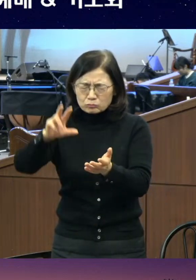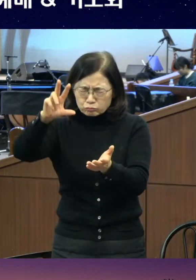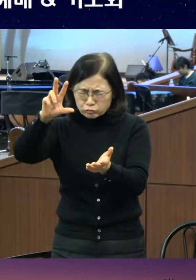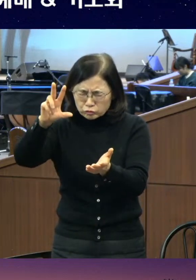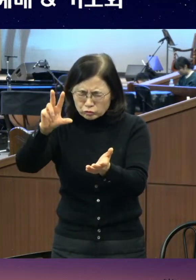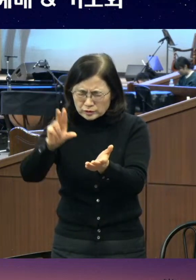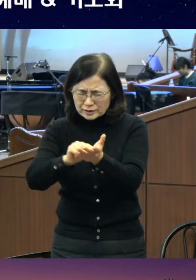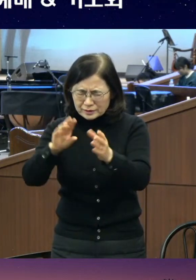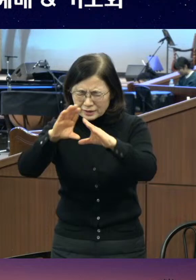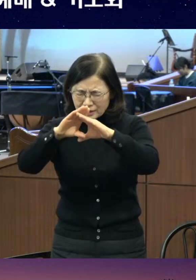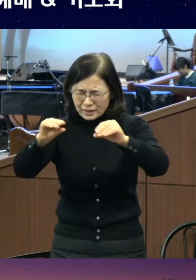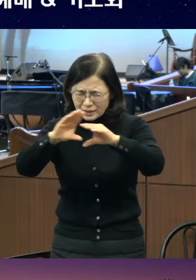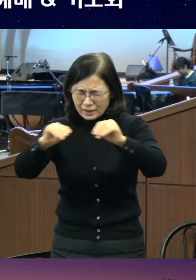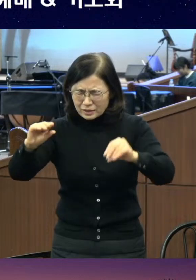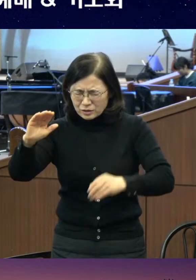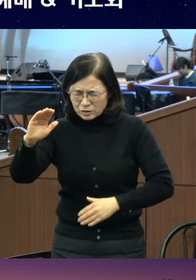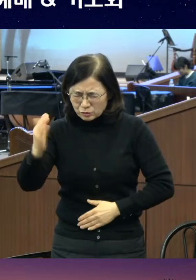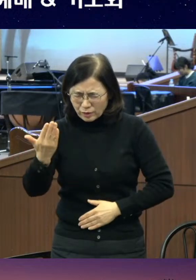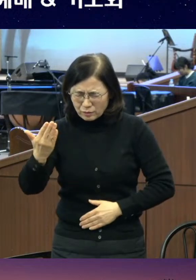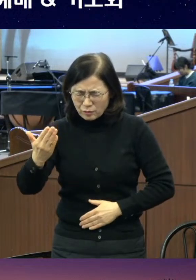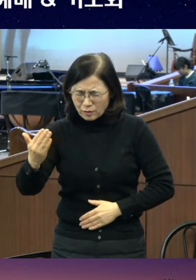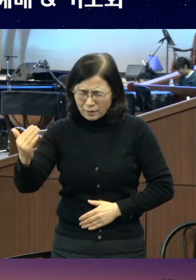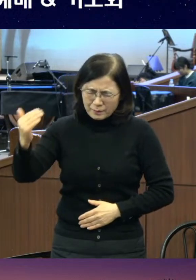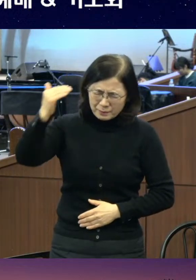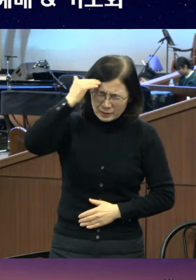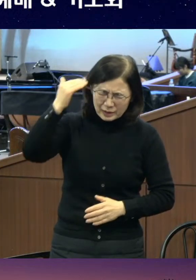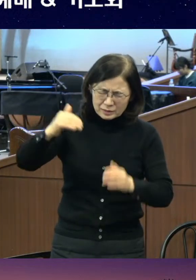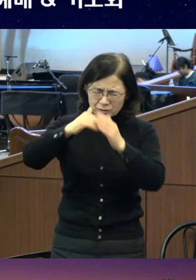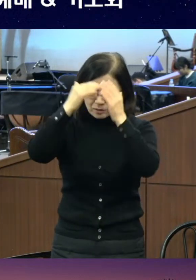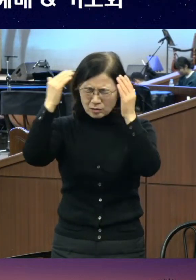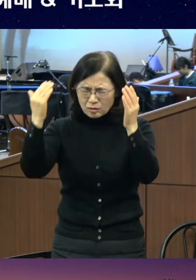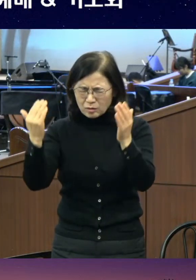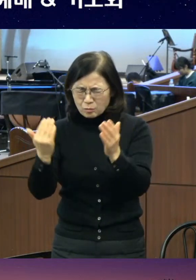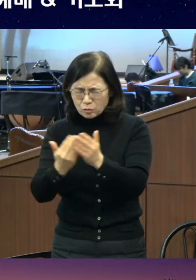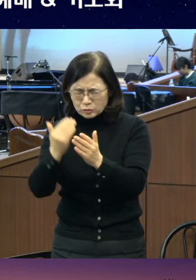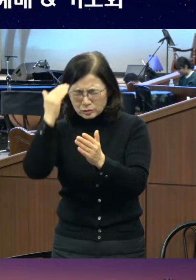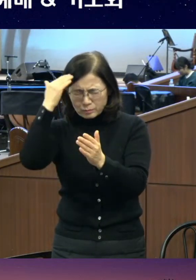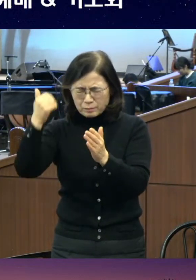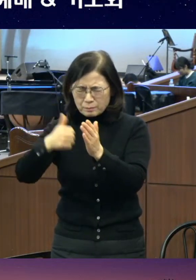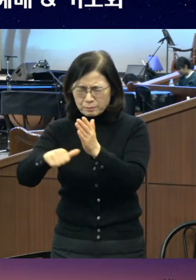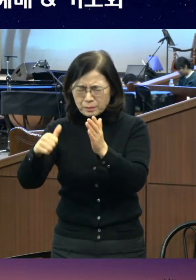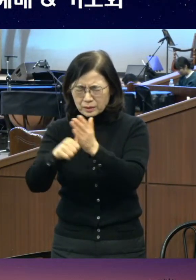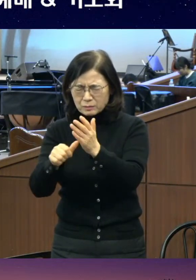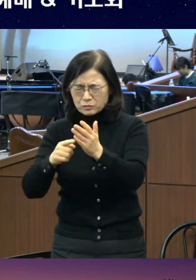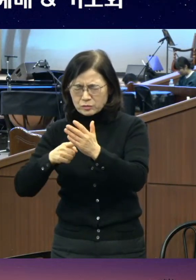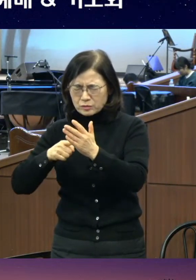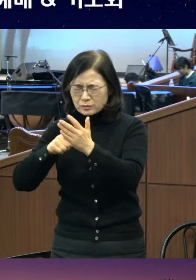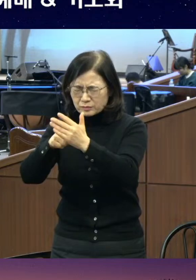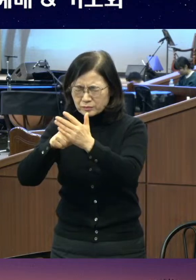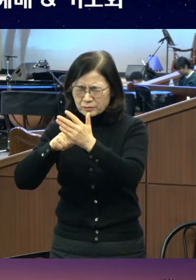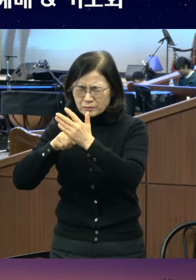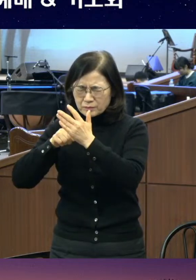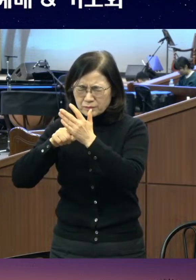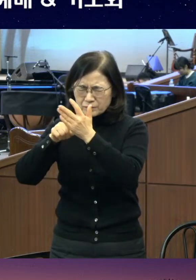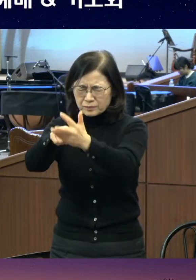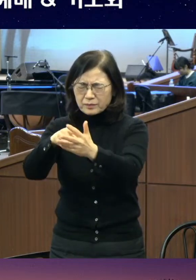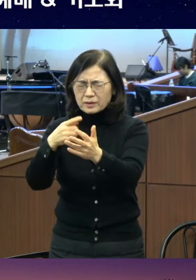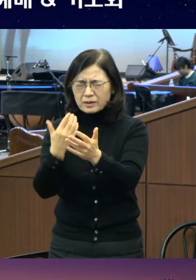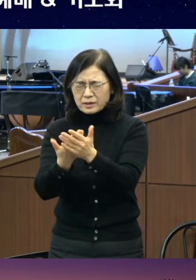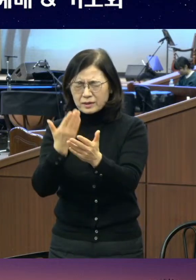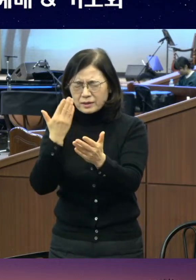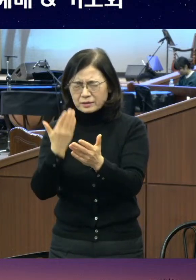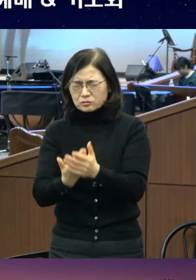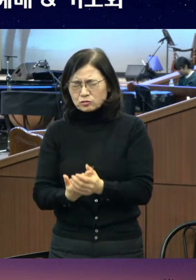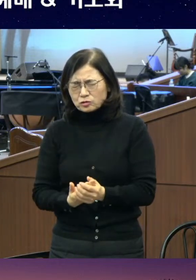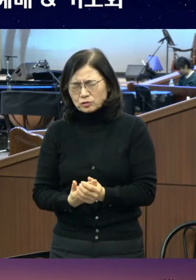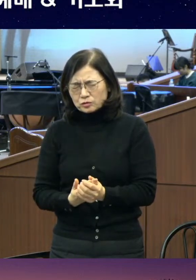주시고 가로막고 있는 모든 장애물들을 뛰어넘는 이 밤이 되게 하여 주시옵소서. 세상에 살면서